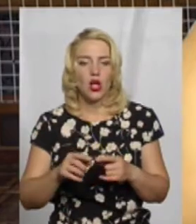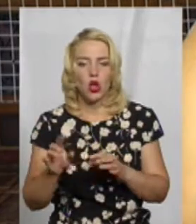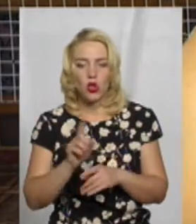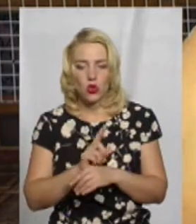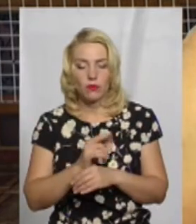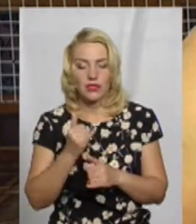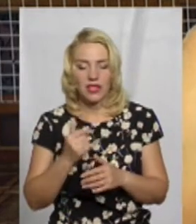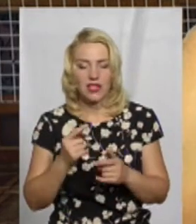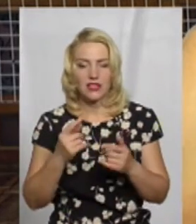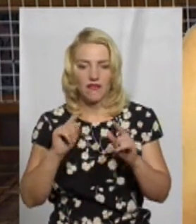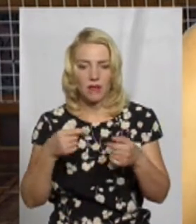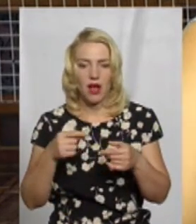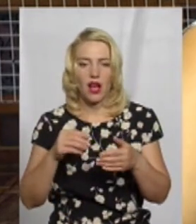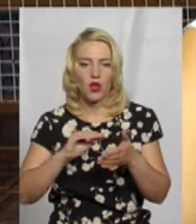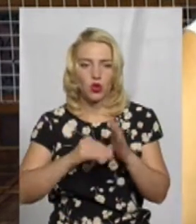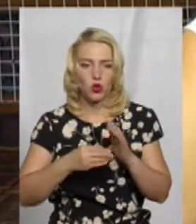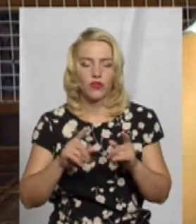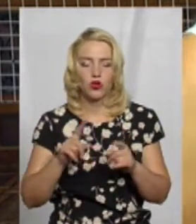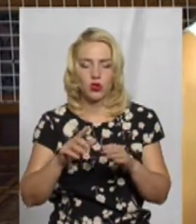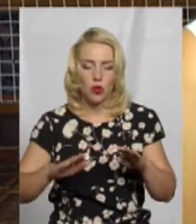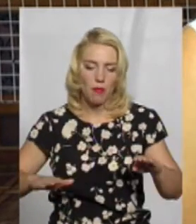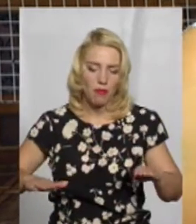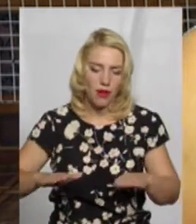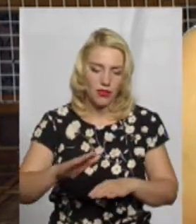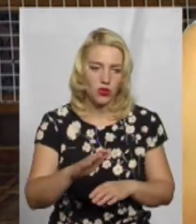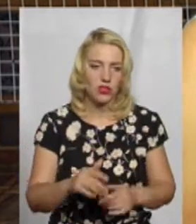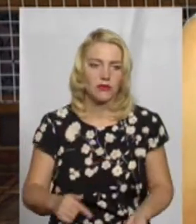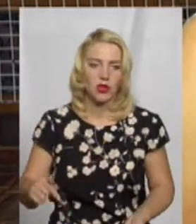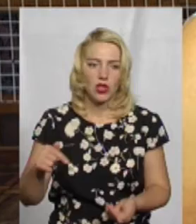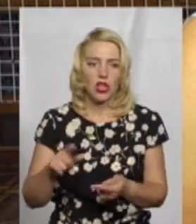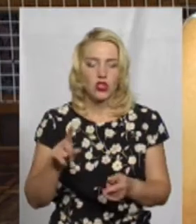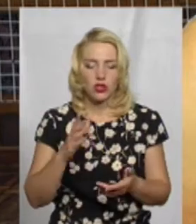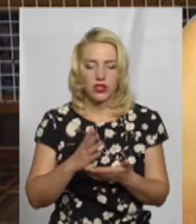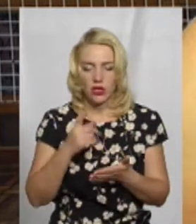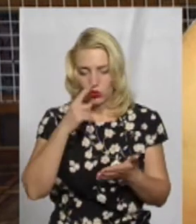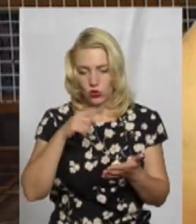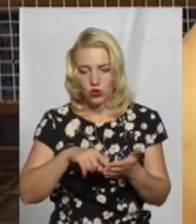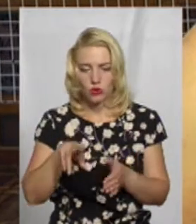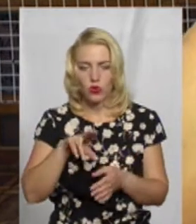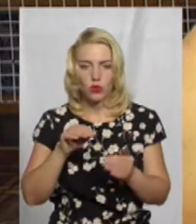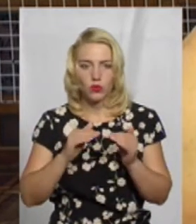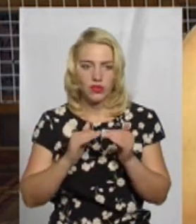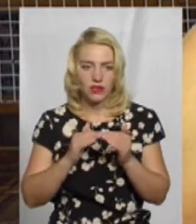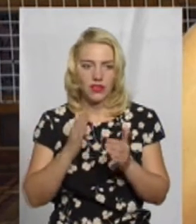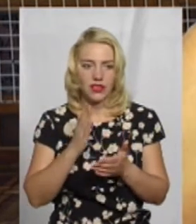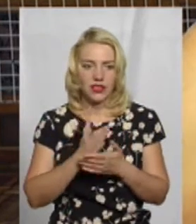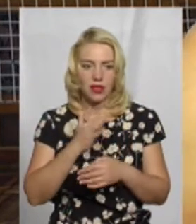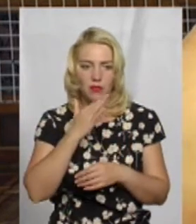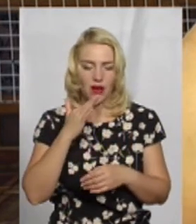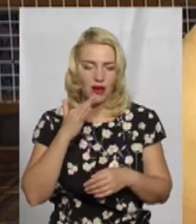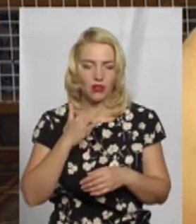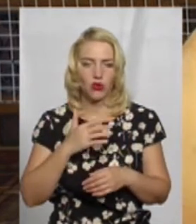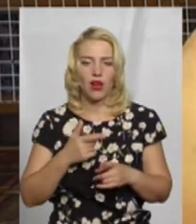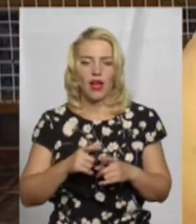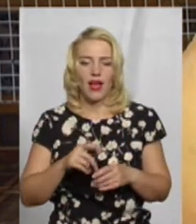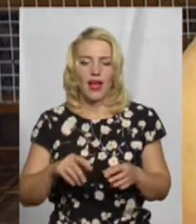що даний пандус відповідає, є доступ до даної будівлі. І є багато таких, будемо казати, некоректних архітекторів,